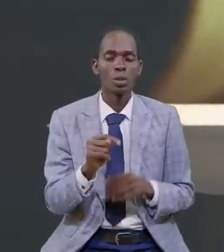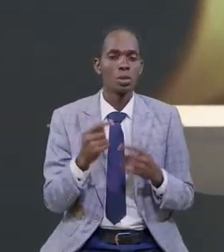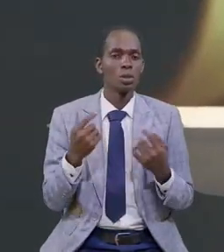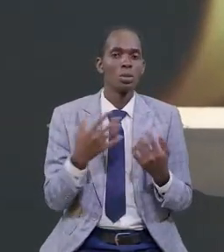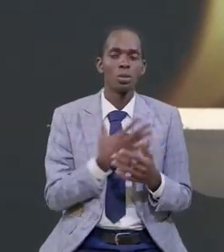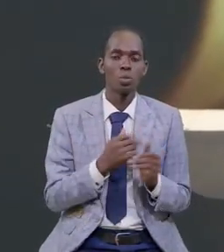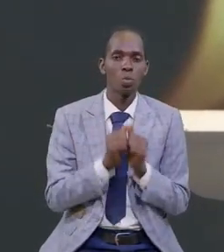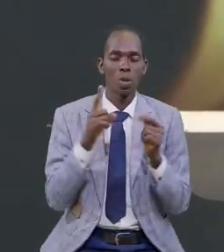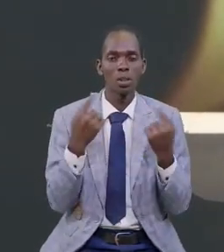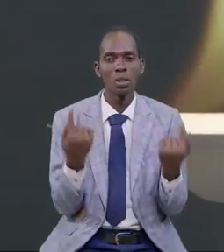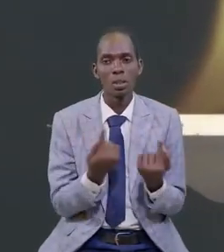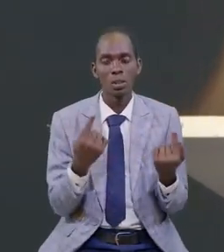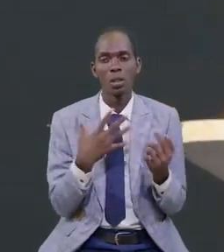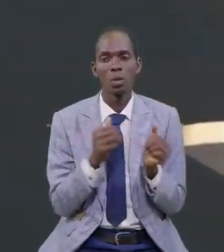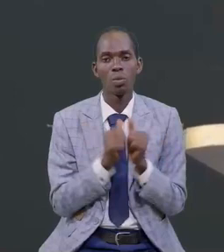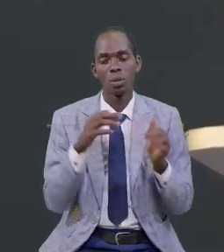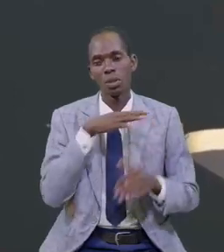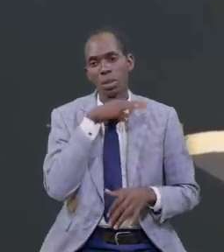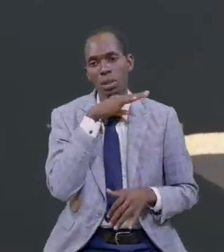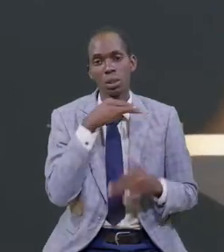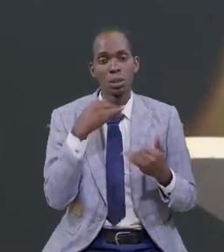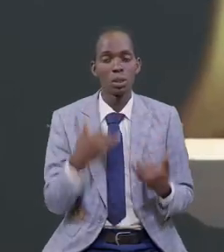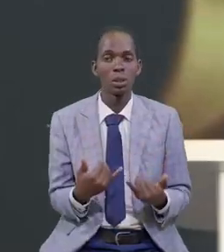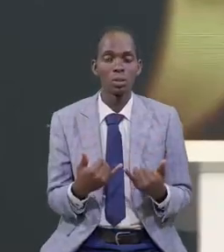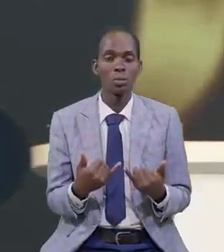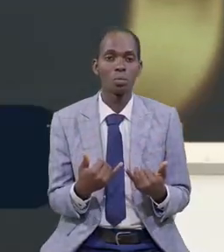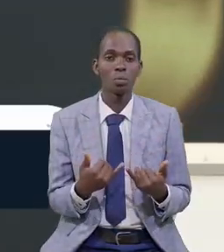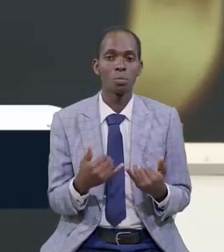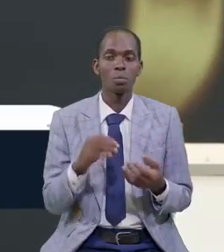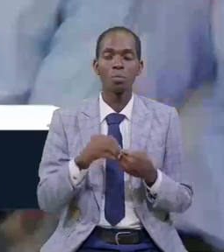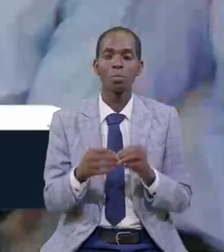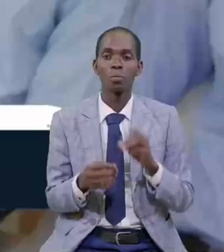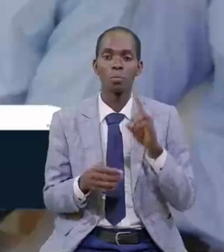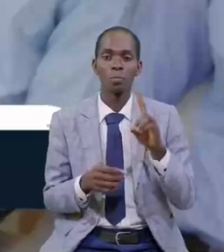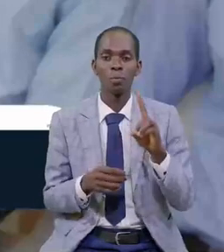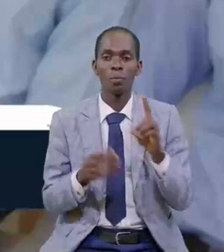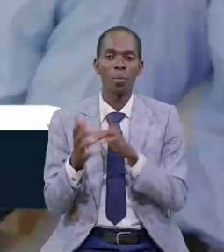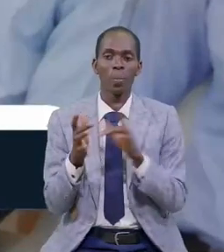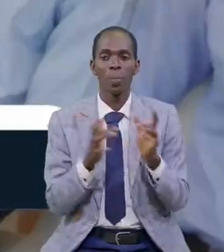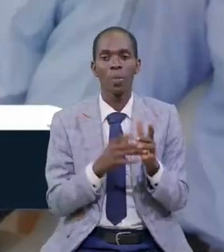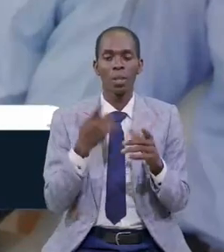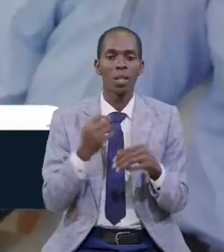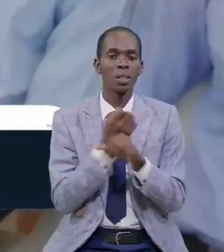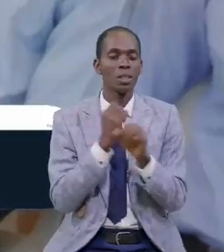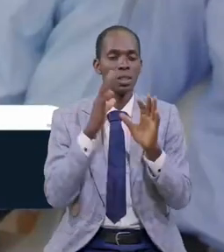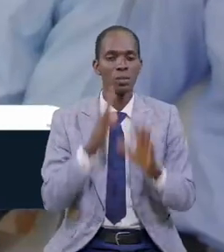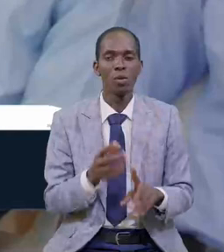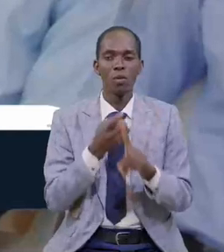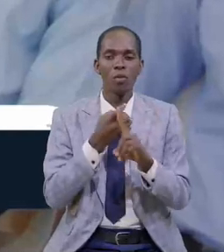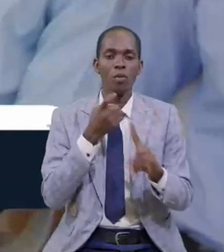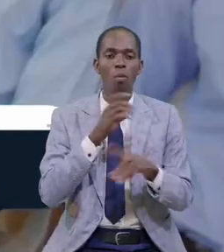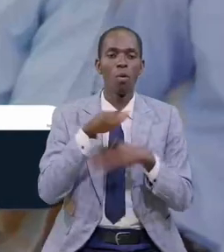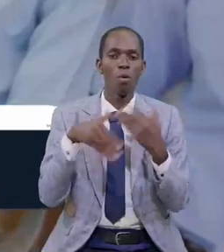sans tâche et sans péché numéro 1 ici nous allons voir Jésus le